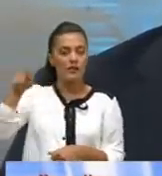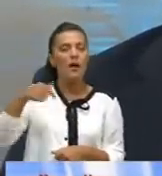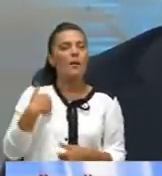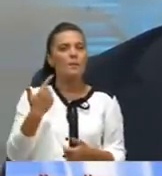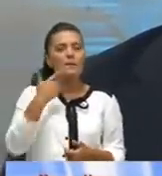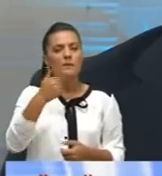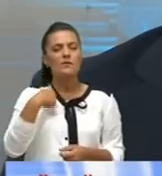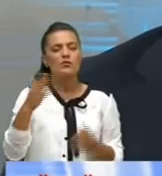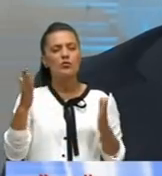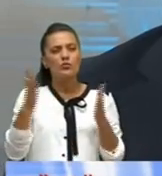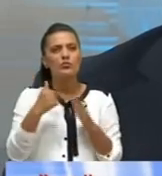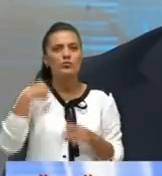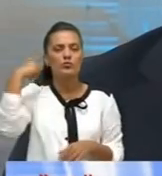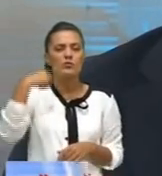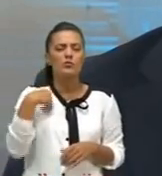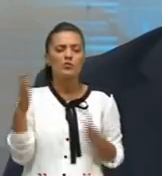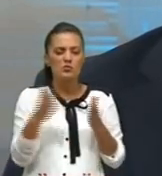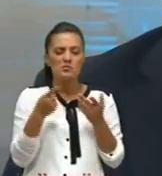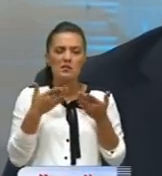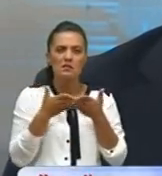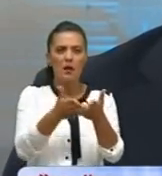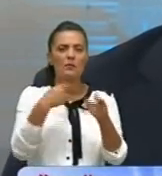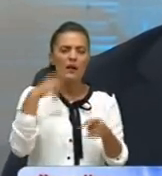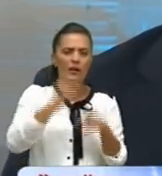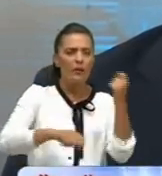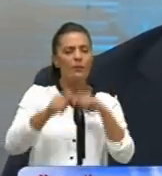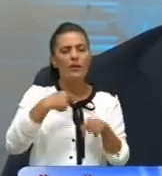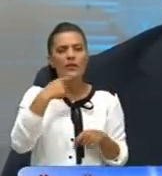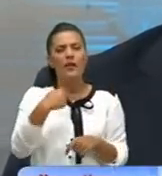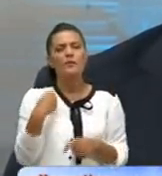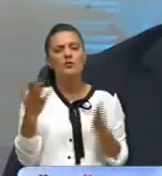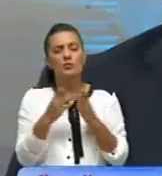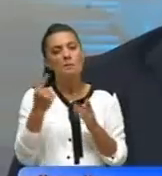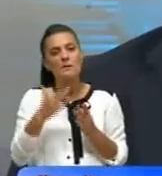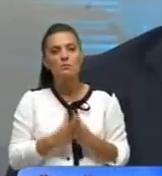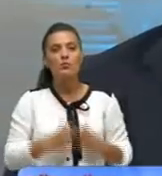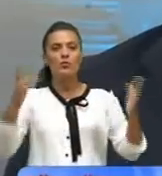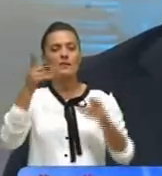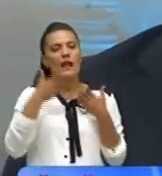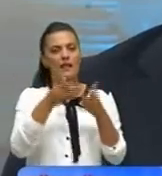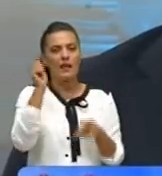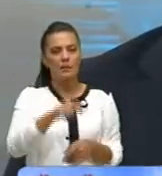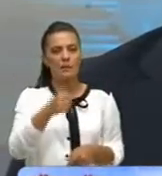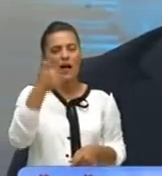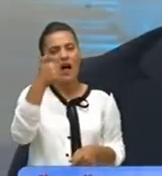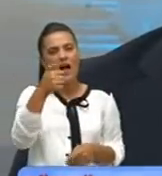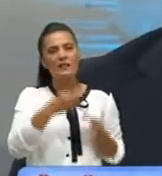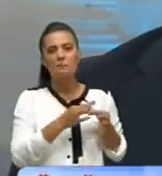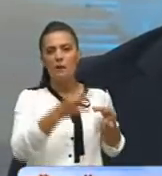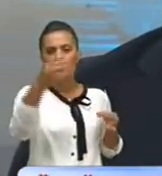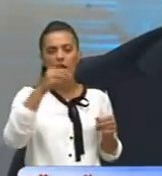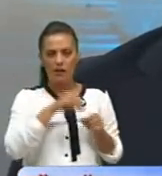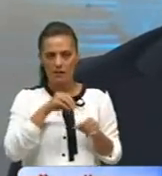dedik ki, yani biz küçük düşünmüşüz. Öyle küçük bir tekne yapalım derken, biz büyük bir tekne yapalım. 6